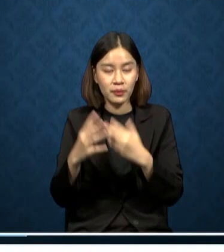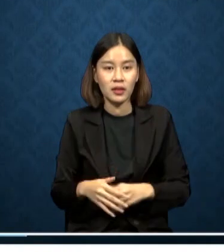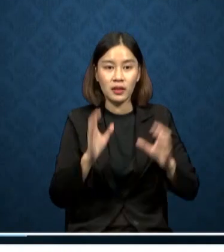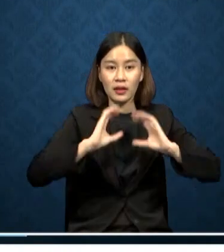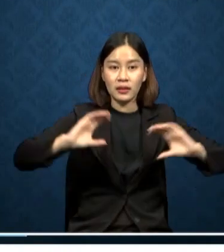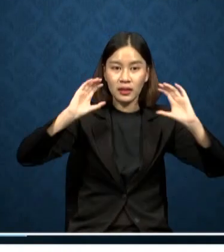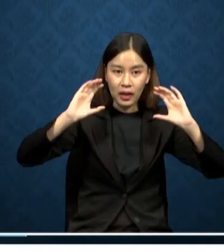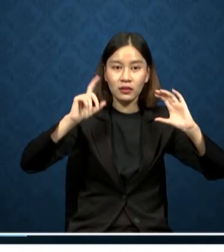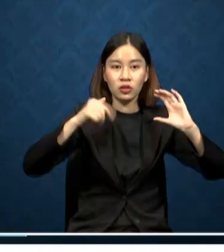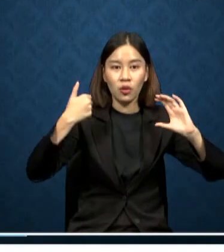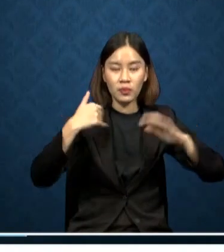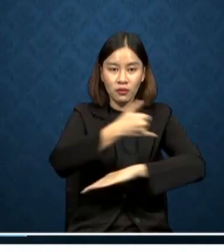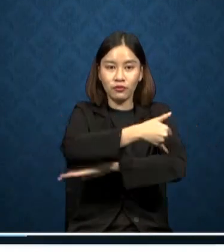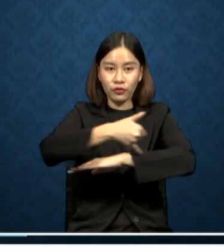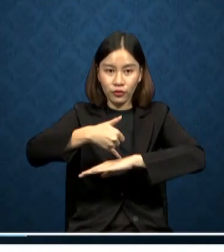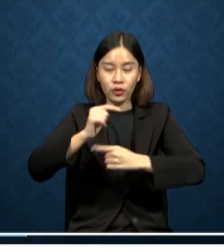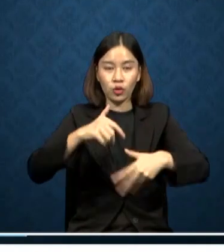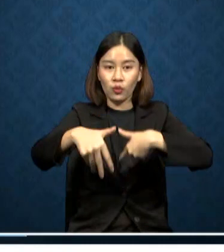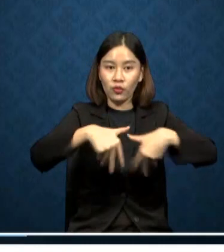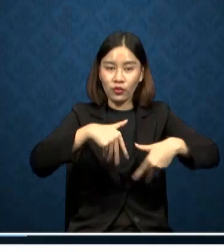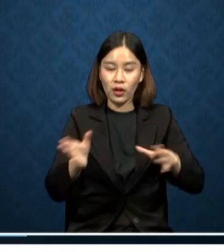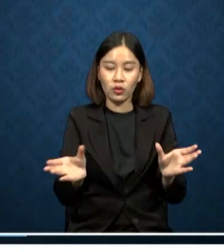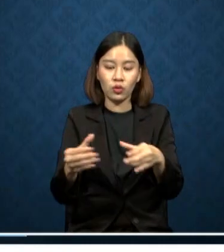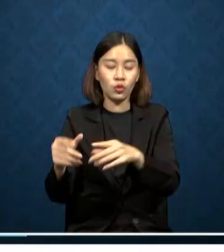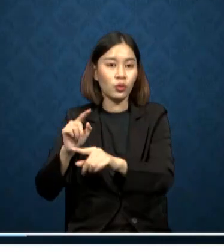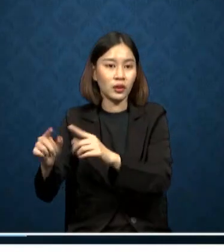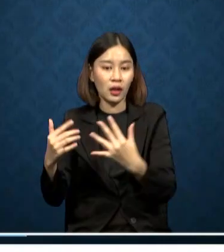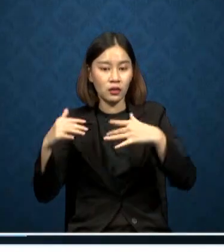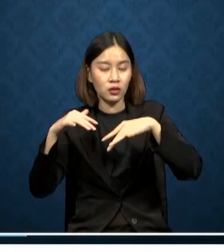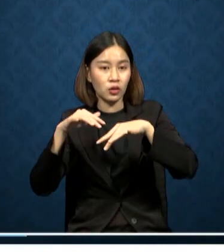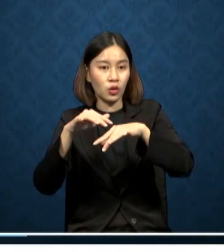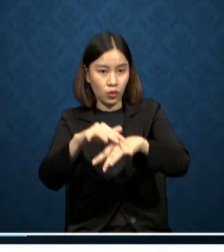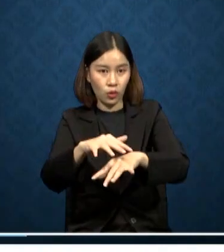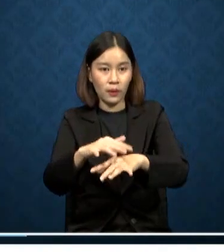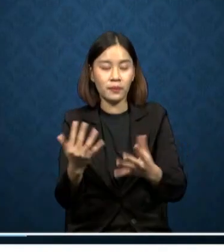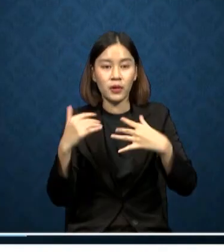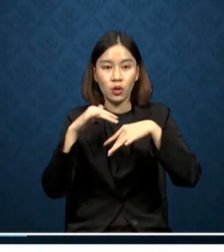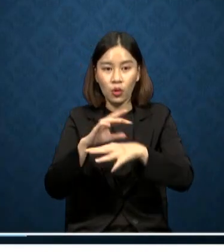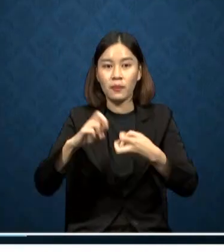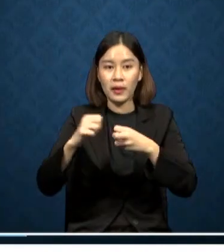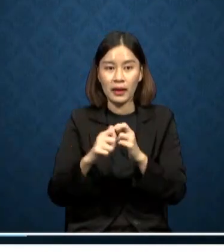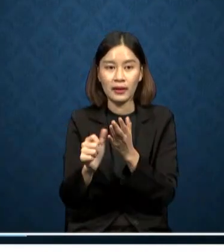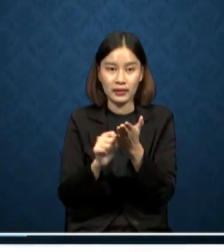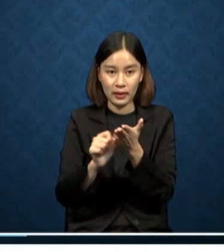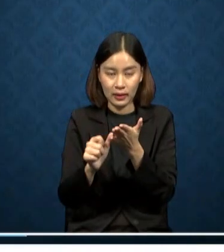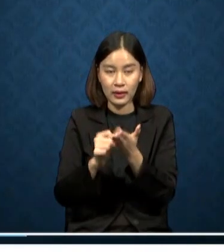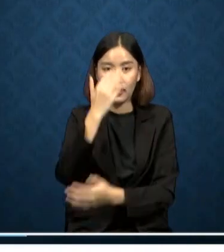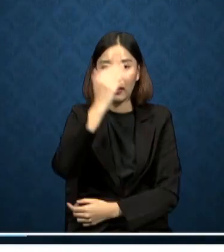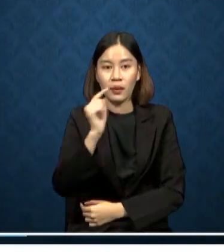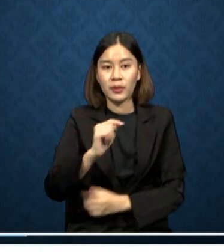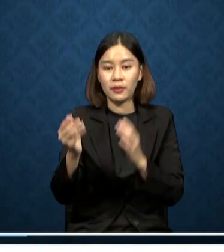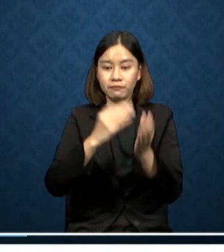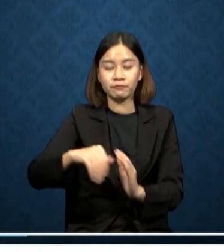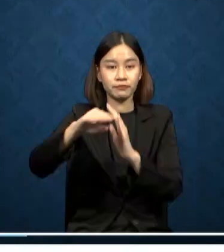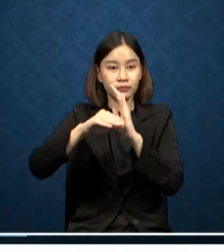คลัตร์จึงควรเปิดเวธีให้ภาพประชาชนกลุ่มต่างได้มามสวร่วมในการแ้ไปญหาเนองจาก Geschäft Leonard